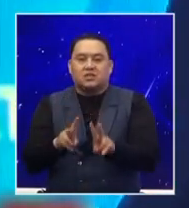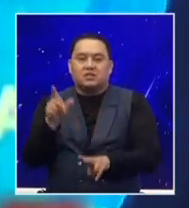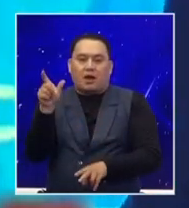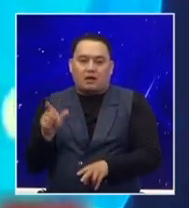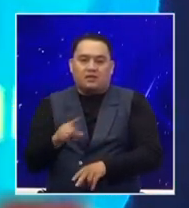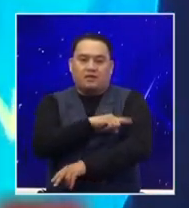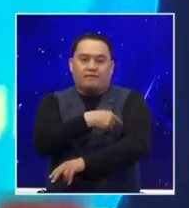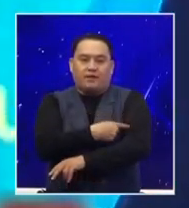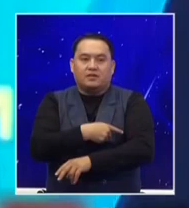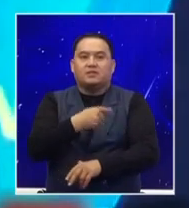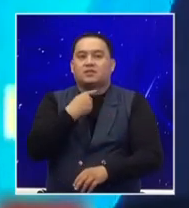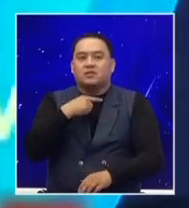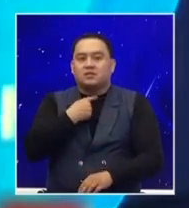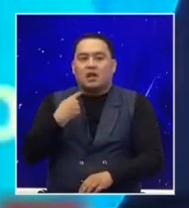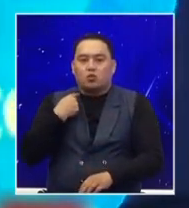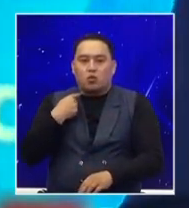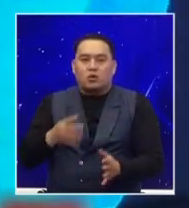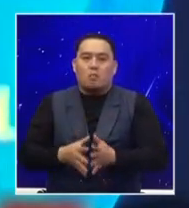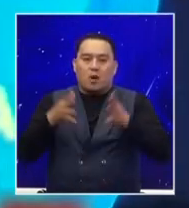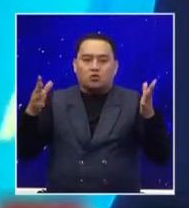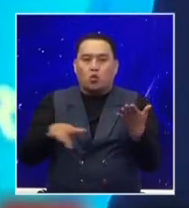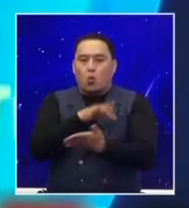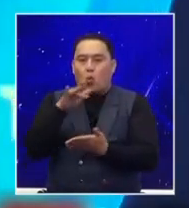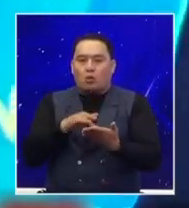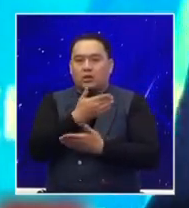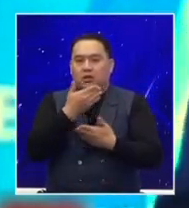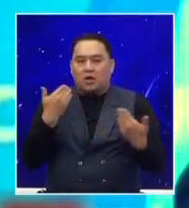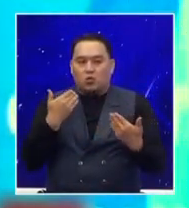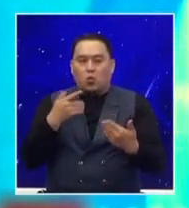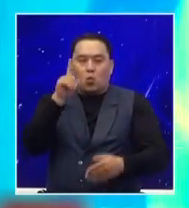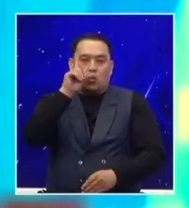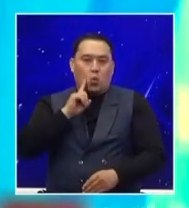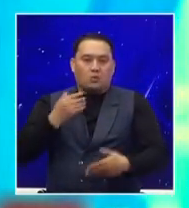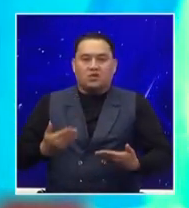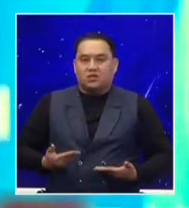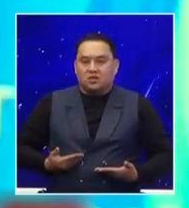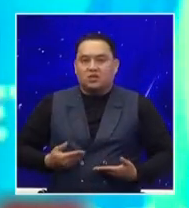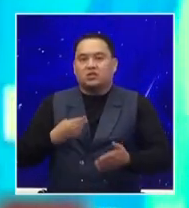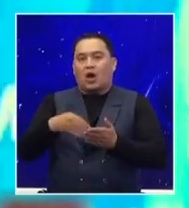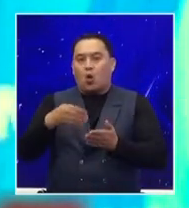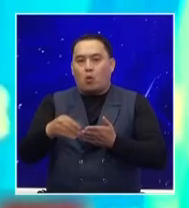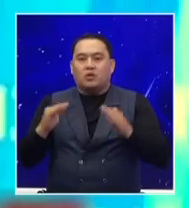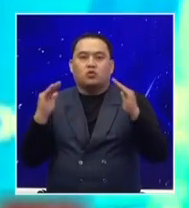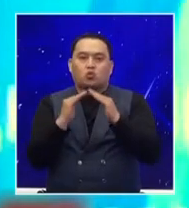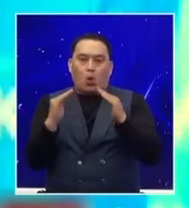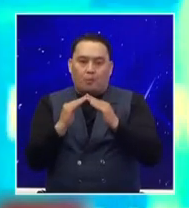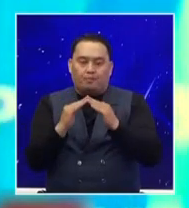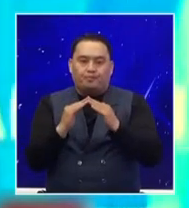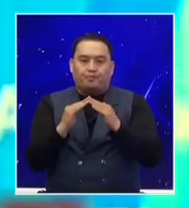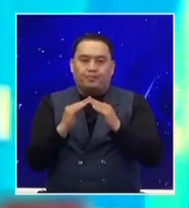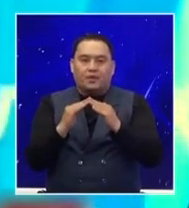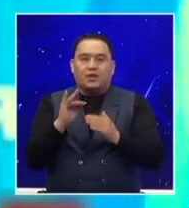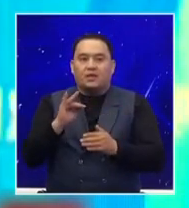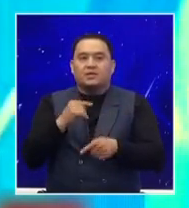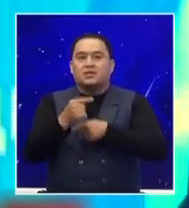они в Талдыкурган, вы знаете, Талдыкурган не огромный город, для того, чтобы они комфортно жили, мы для них закупили еще жилье, еще